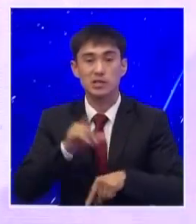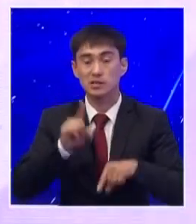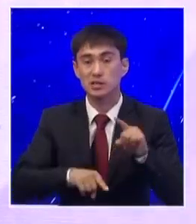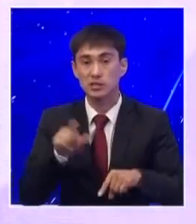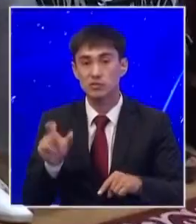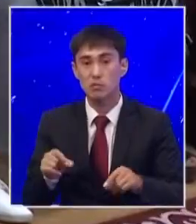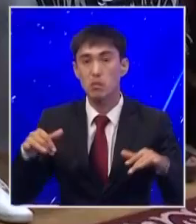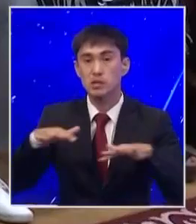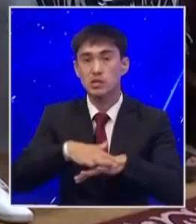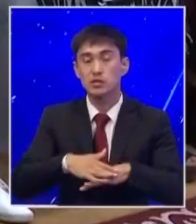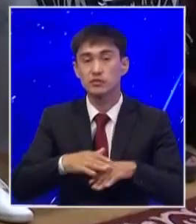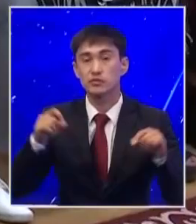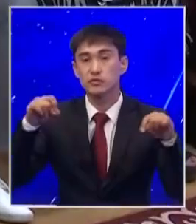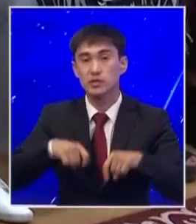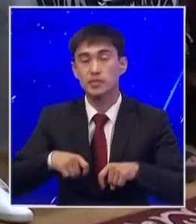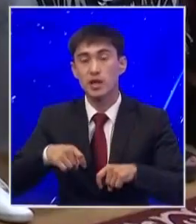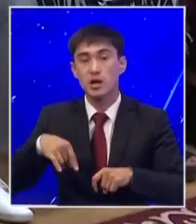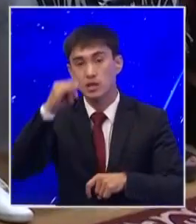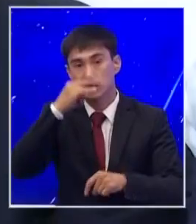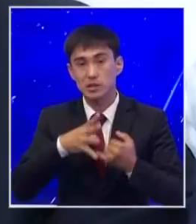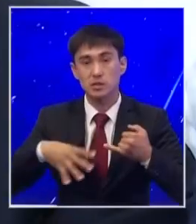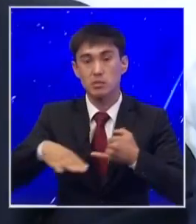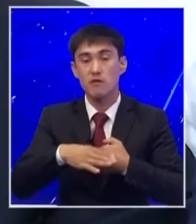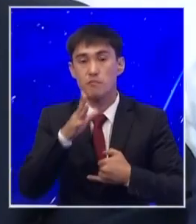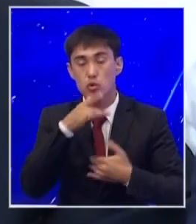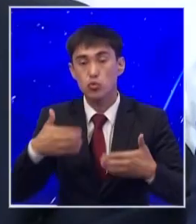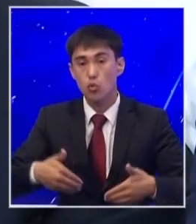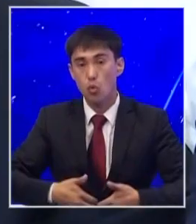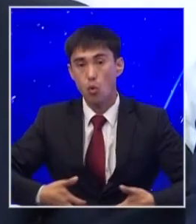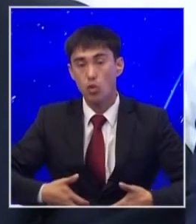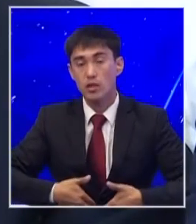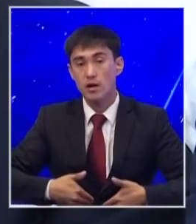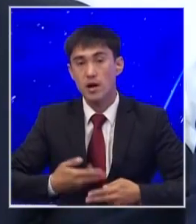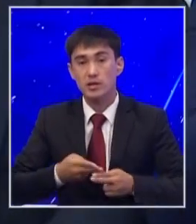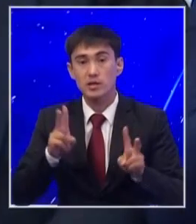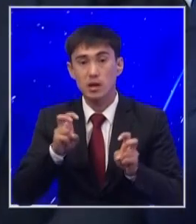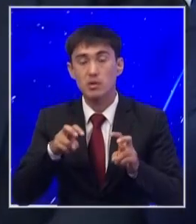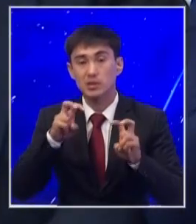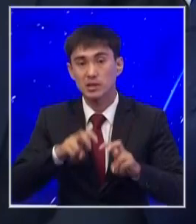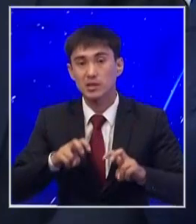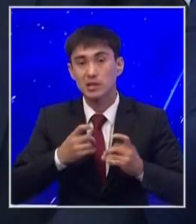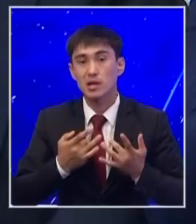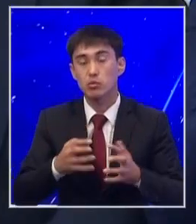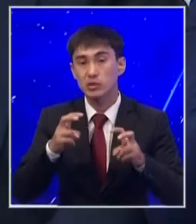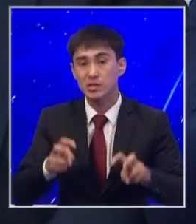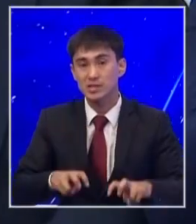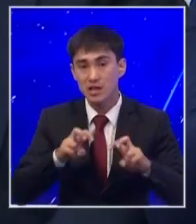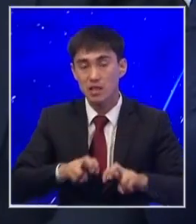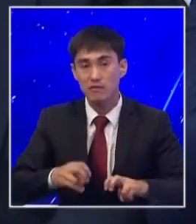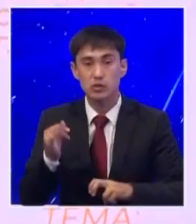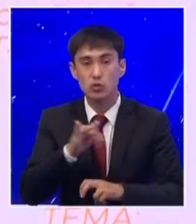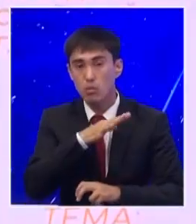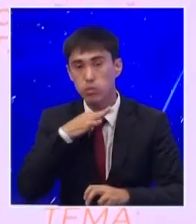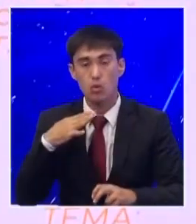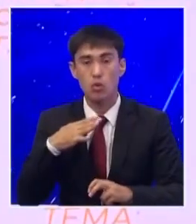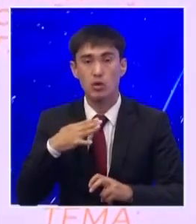соотечественниках, поселившихся на казахской земле в период голода. По их словам, эта тема еще требует исследования, ведь история имеет немало